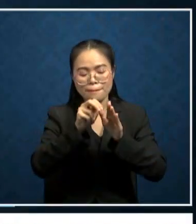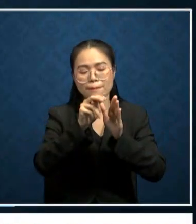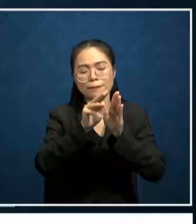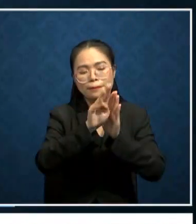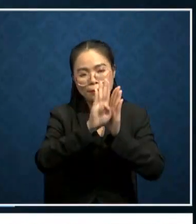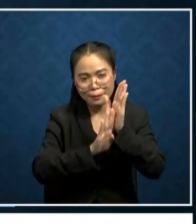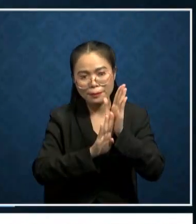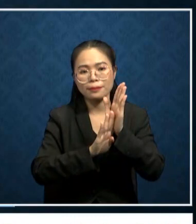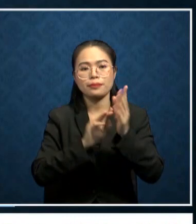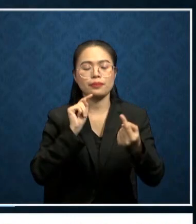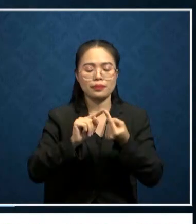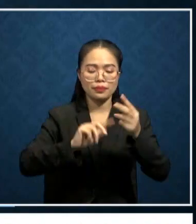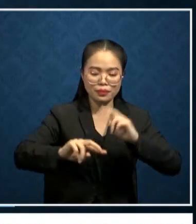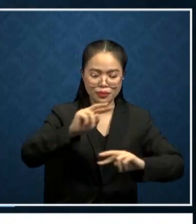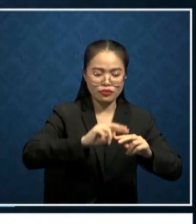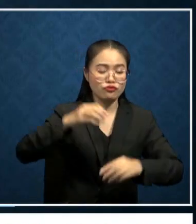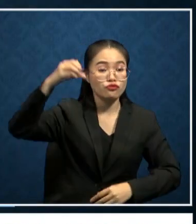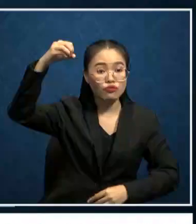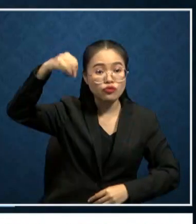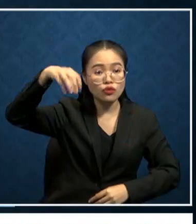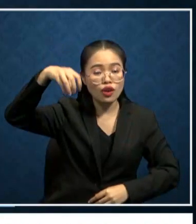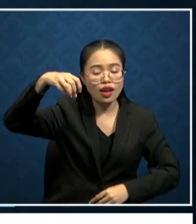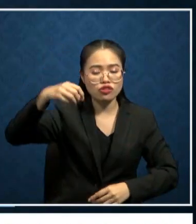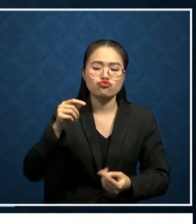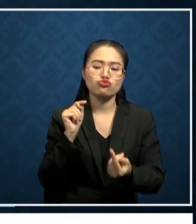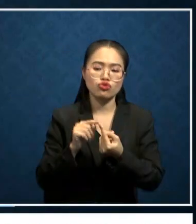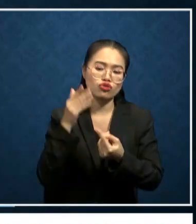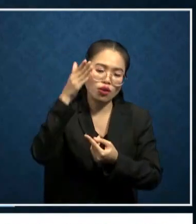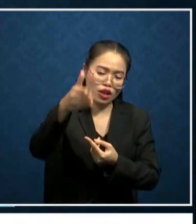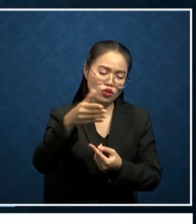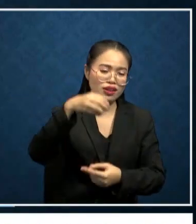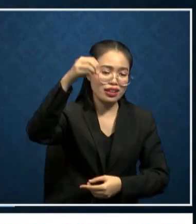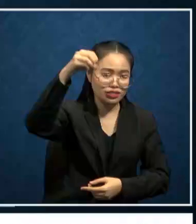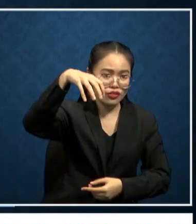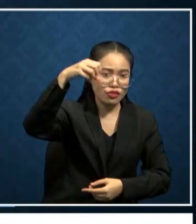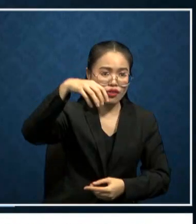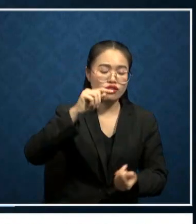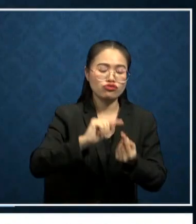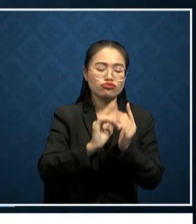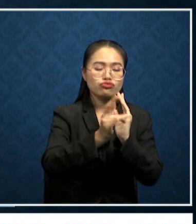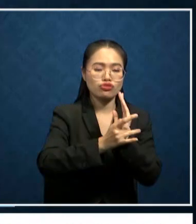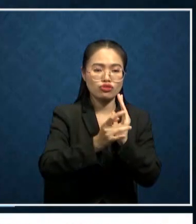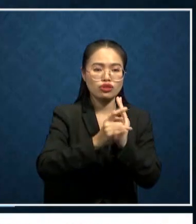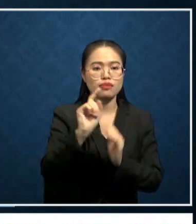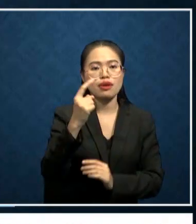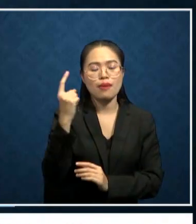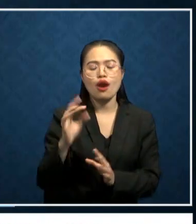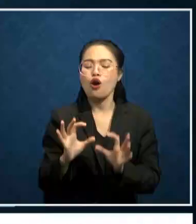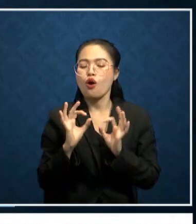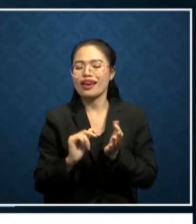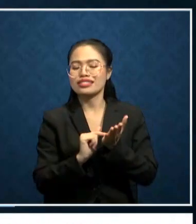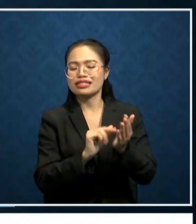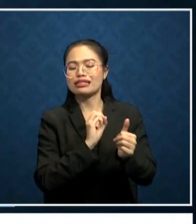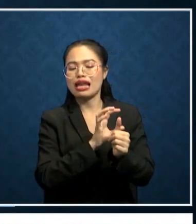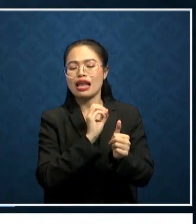ที่เกี่ยวข้องกับระบบโครงขายไฟฟ้าเพื่อรองรับการใช้ไฟฟ้าจากการส่งเสริมนวัตกรรมใหม่ไม่มีข้อสังเกตและข้อเสนอ